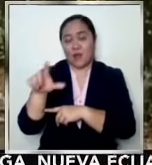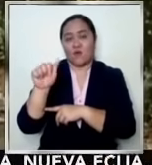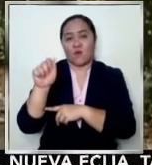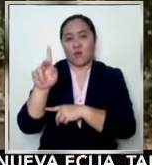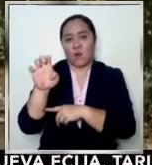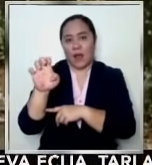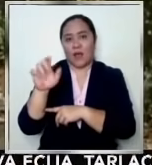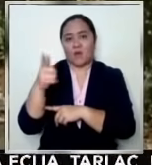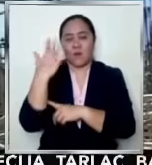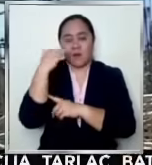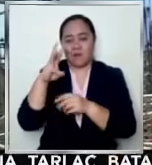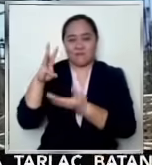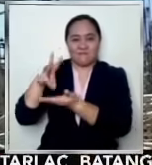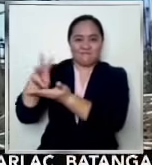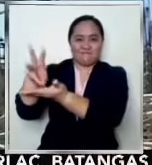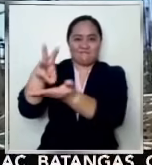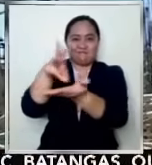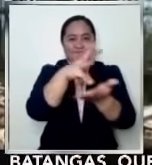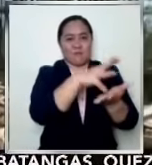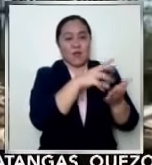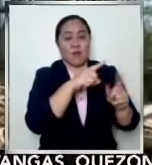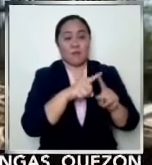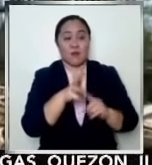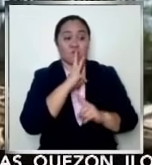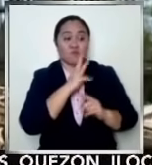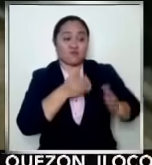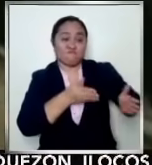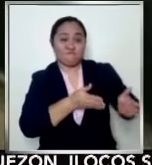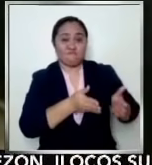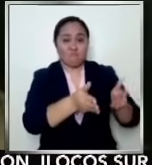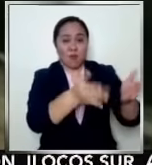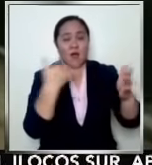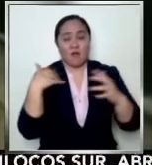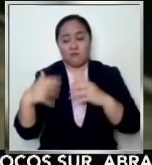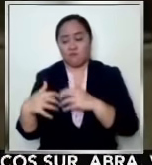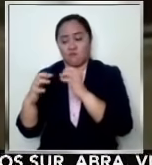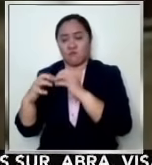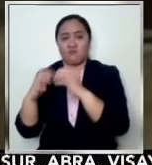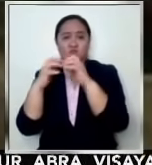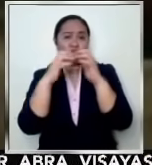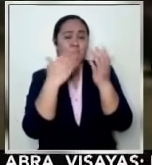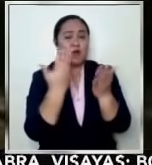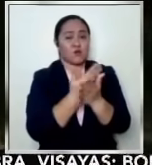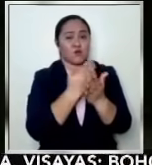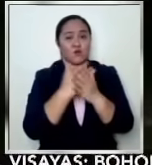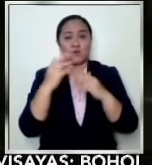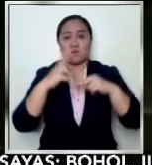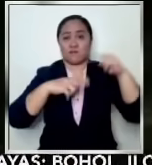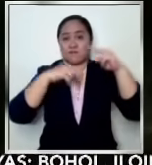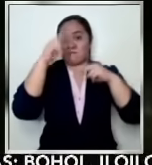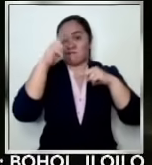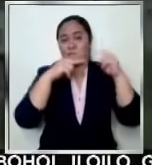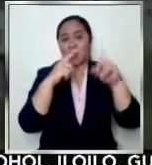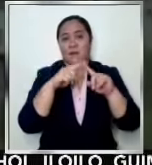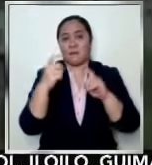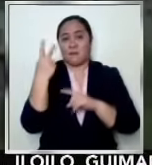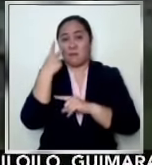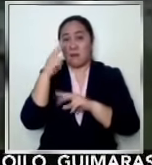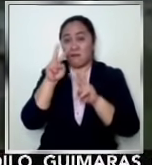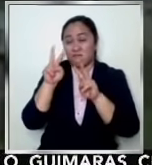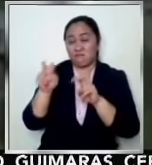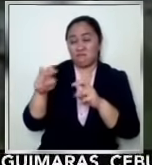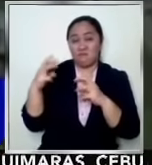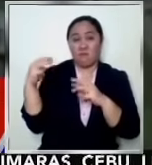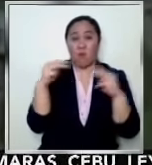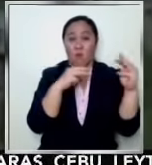na lang sa drainage system. May mga bagong tayo at itinatayo pang gusali. Pero ang maraming bakas ng gera, hindi pa rin nabubura. Yung mga